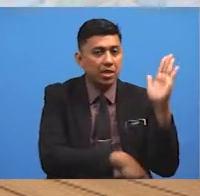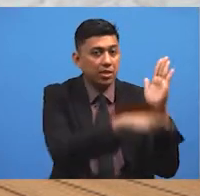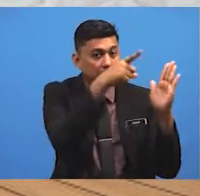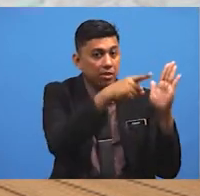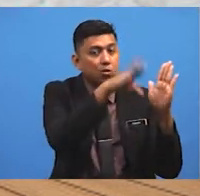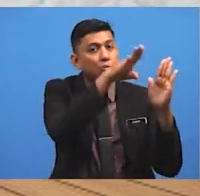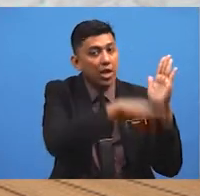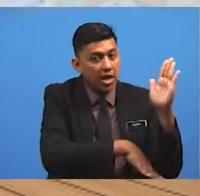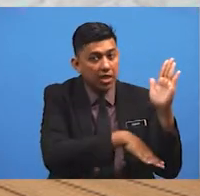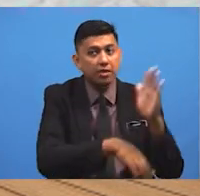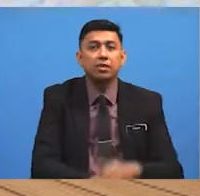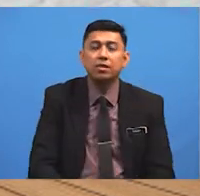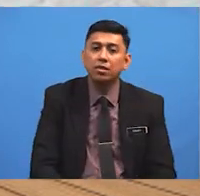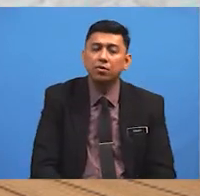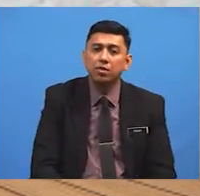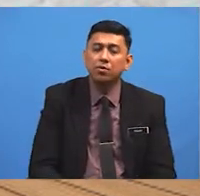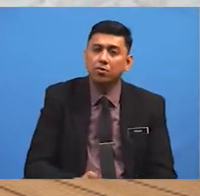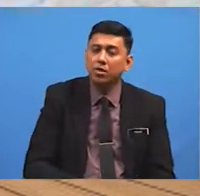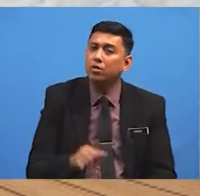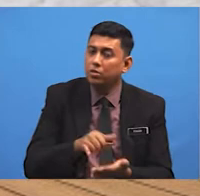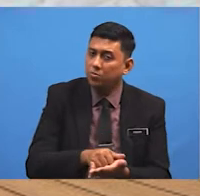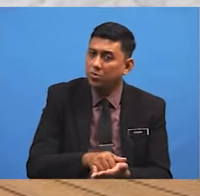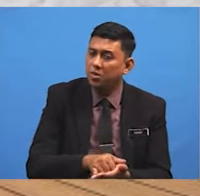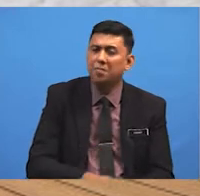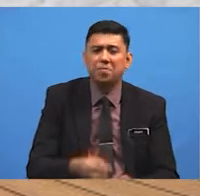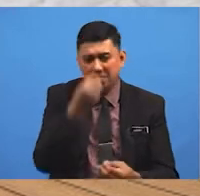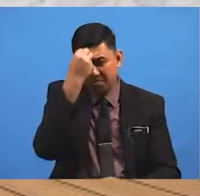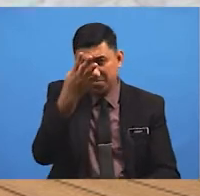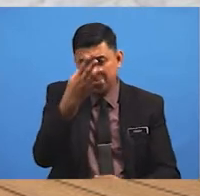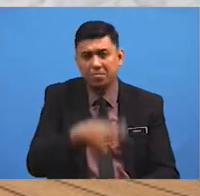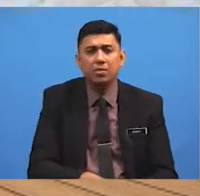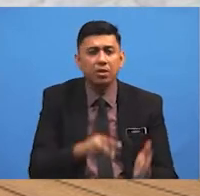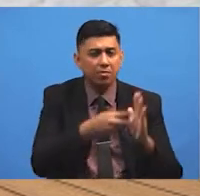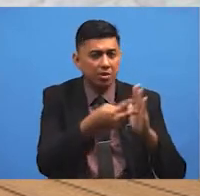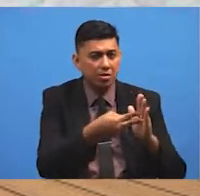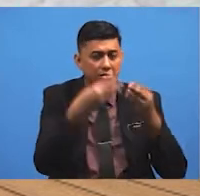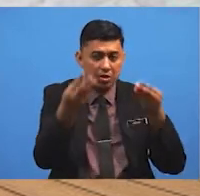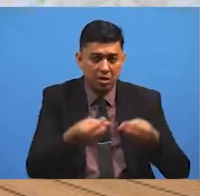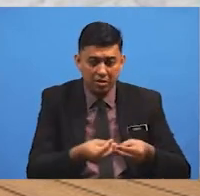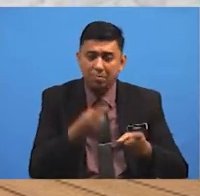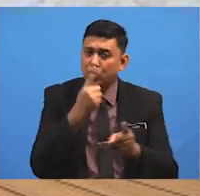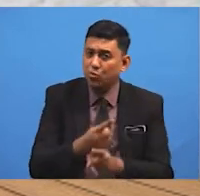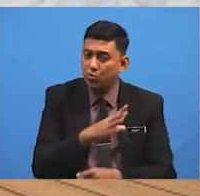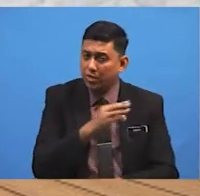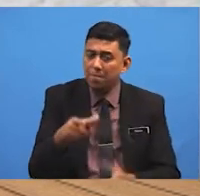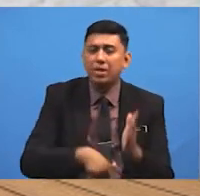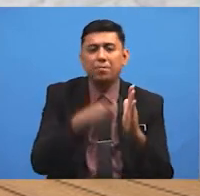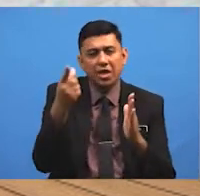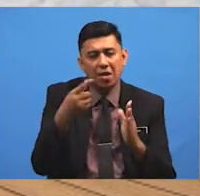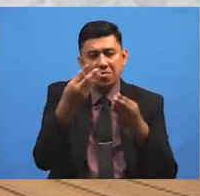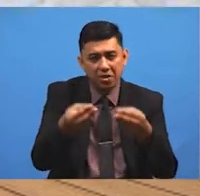lebihin dan kurangnya Selain itu boleh menerangkan maksud penerimaan sebenar